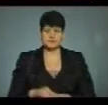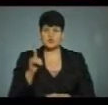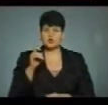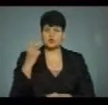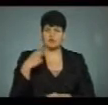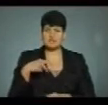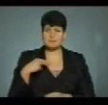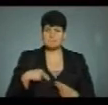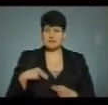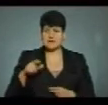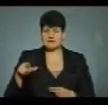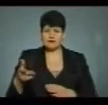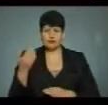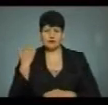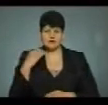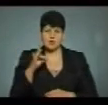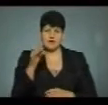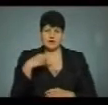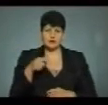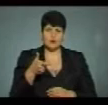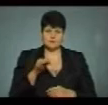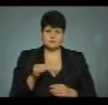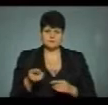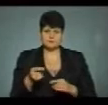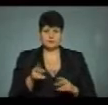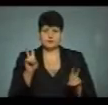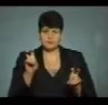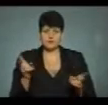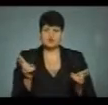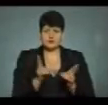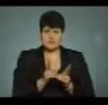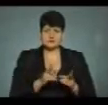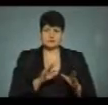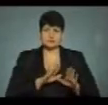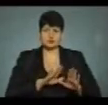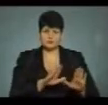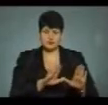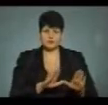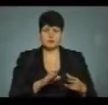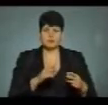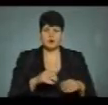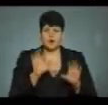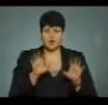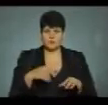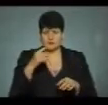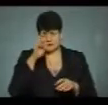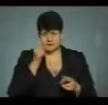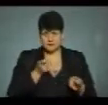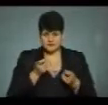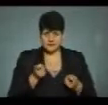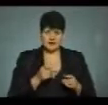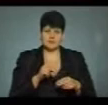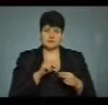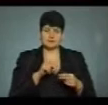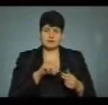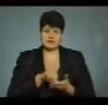Двадцять працівників колишнього радгоспу «Тернопільський» зустрілися із заступником голови облдержадміністрації Ігорем Гайдуком і представниками обласного